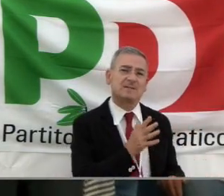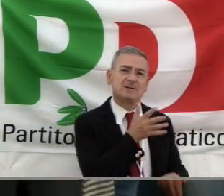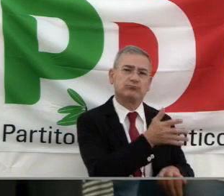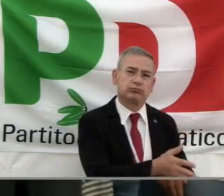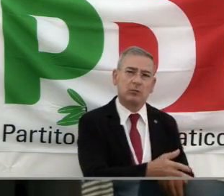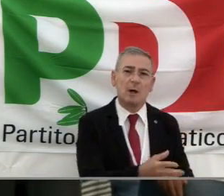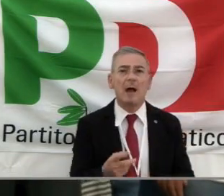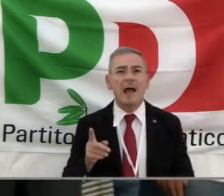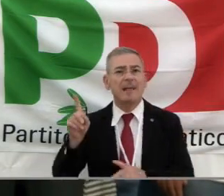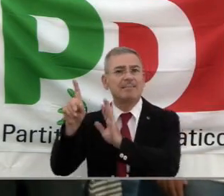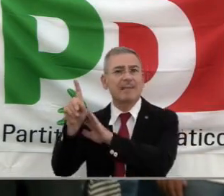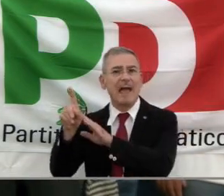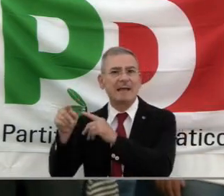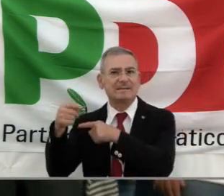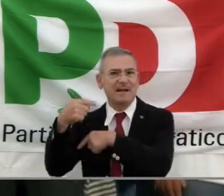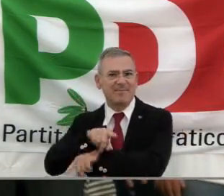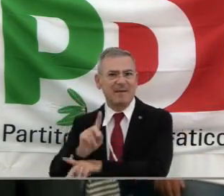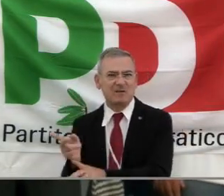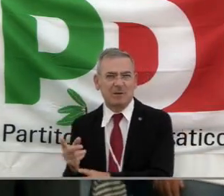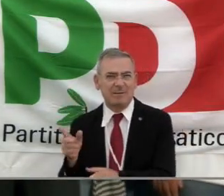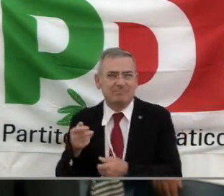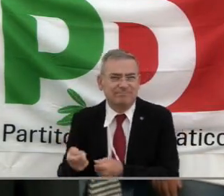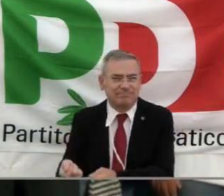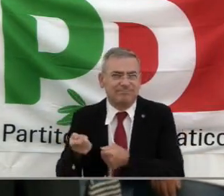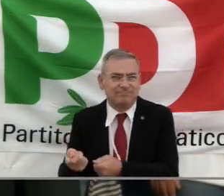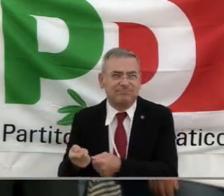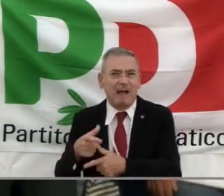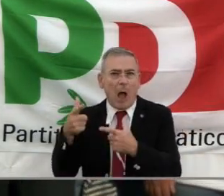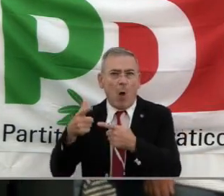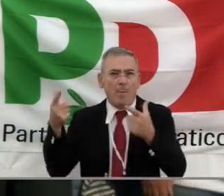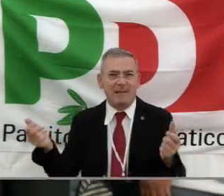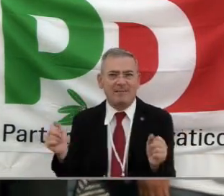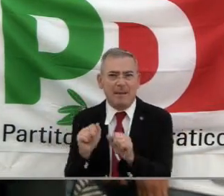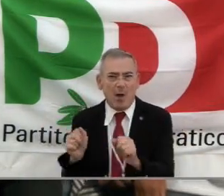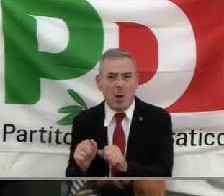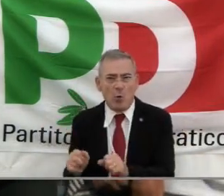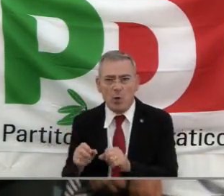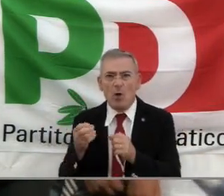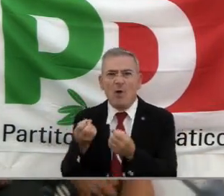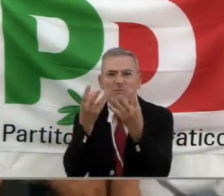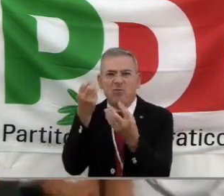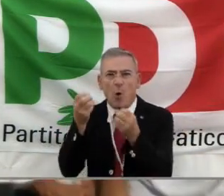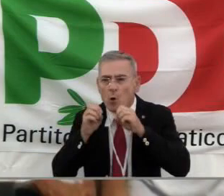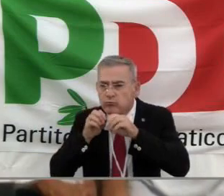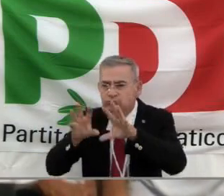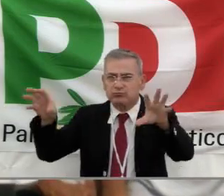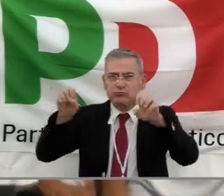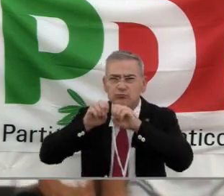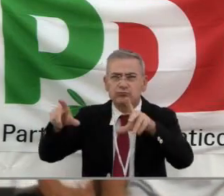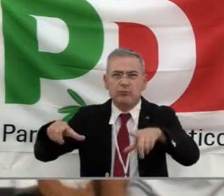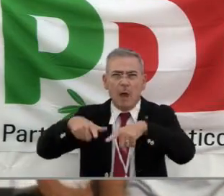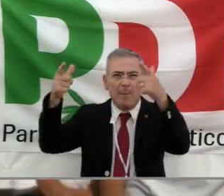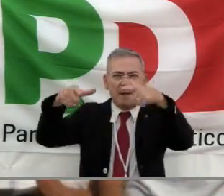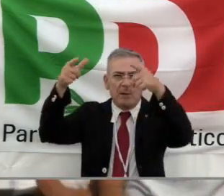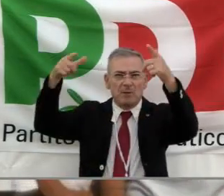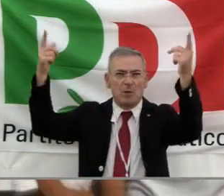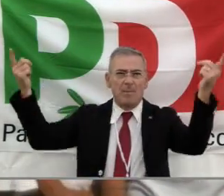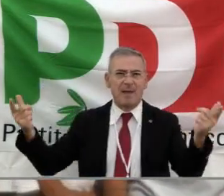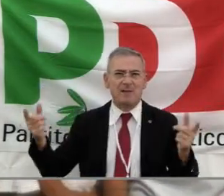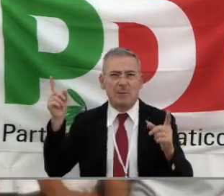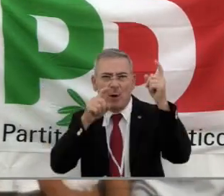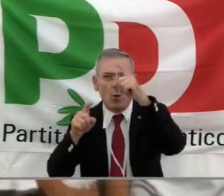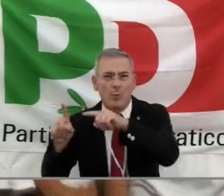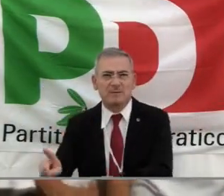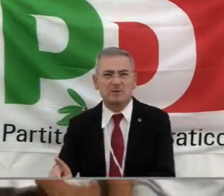un tornaconto elettorale alimentando la paura, soffiando sul fuoco delle preoccupazioni. Ma un paese